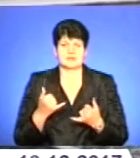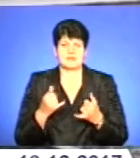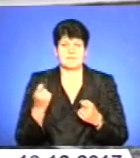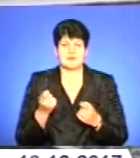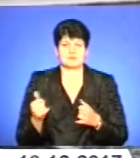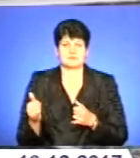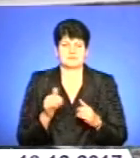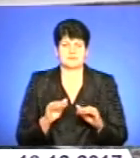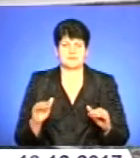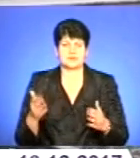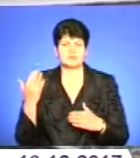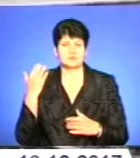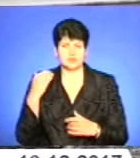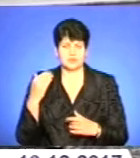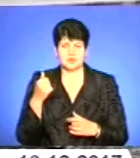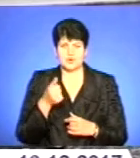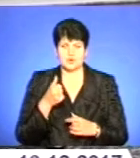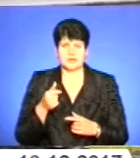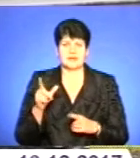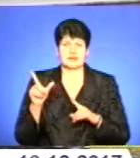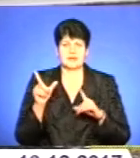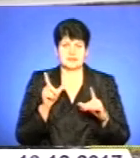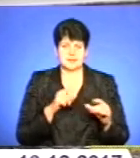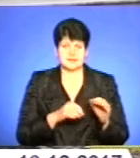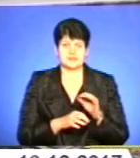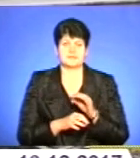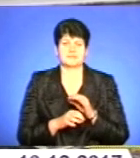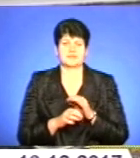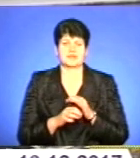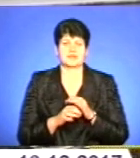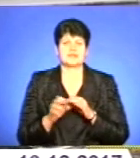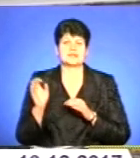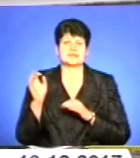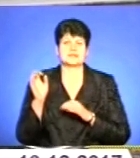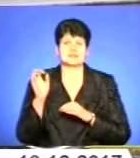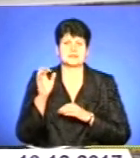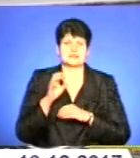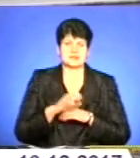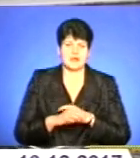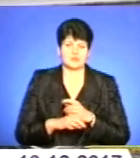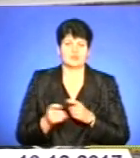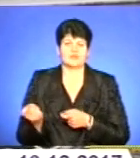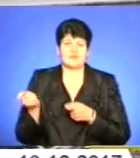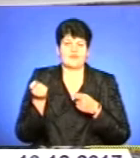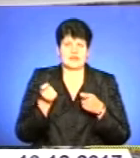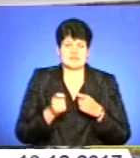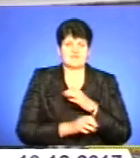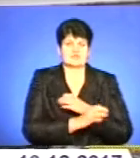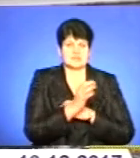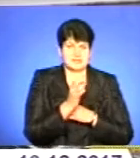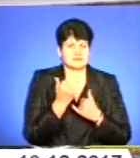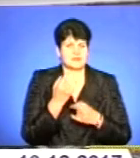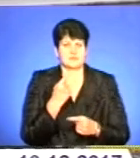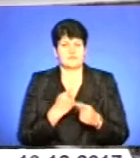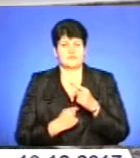Якщо ми минулі роки їхали з заходу, везли подарунки на схід, то цього року вже є зворотній зв'язок. Будемо